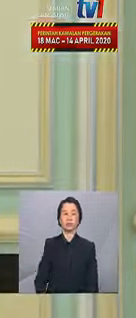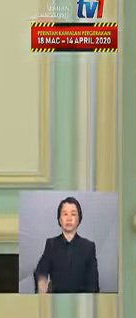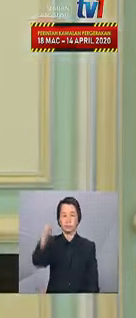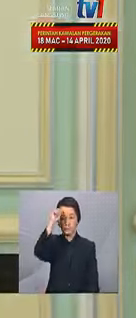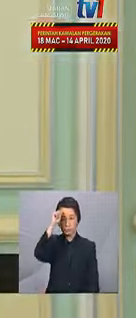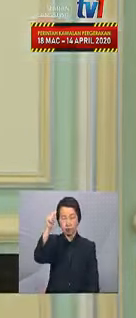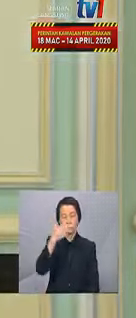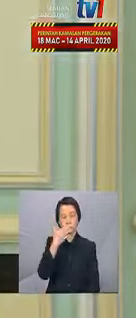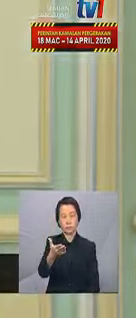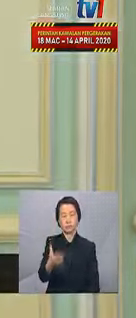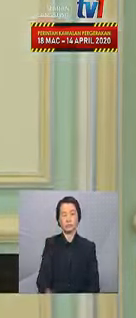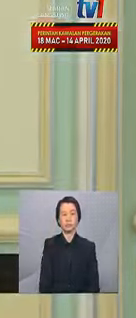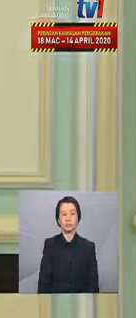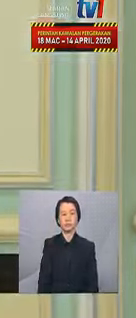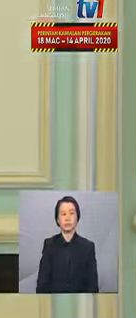warahmatullahi wabarakatuh.